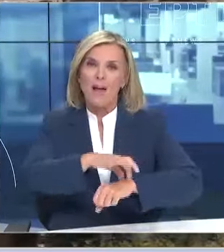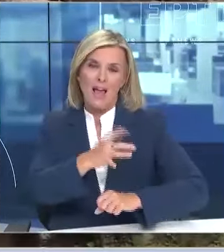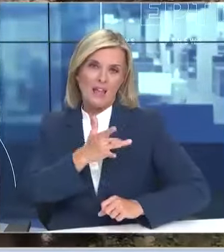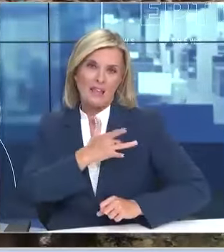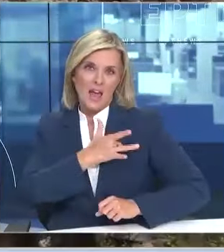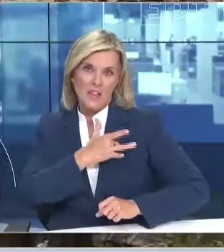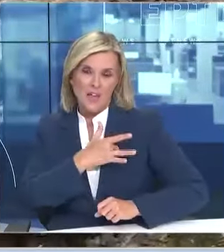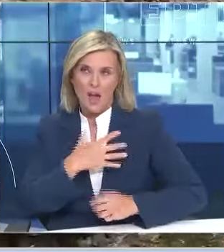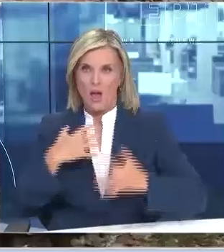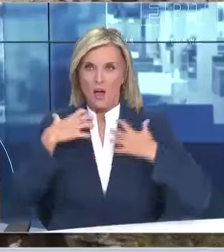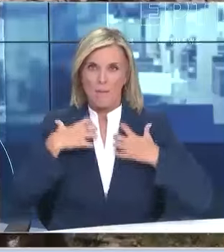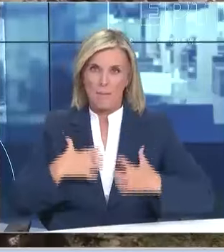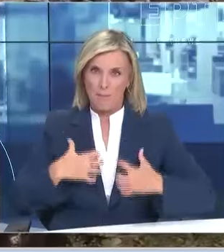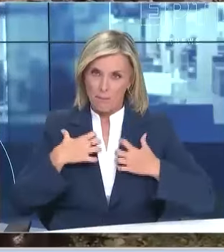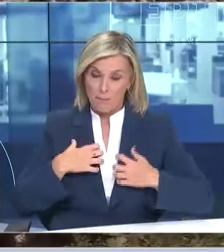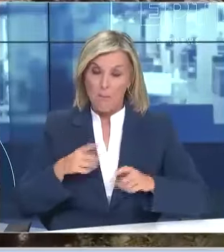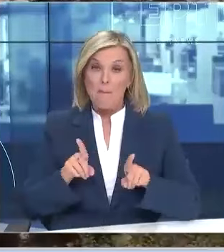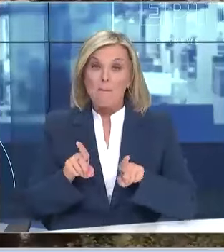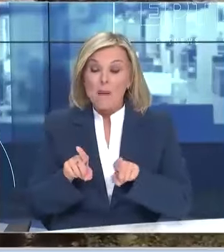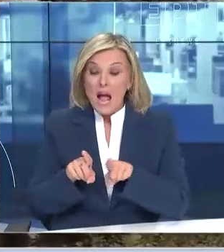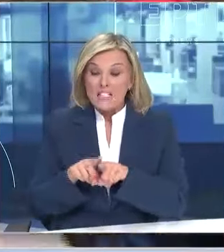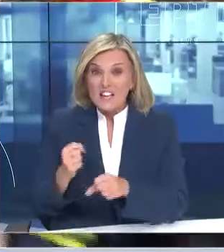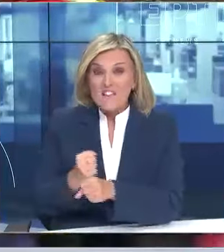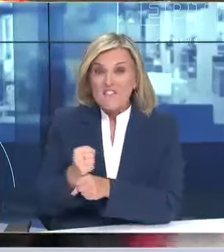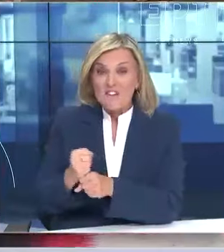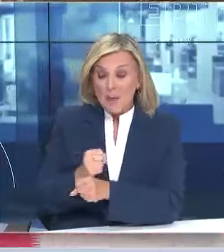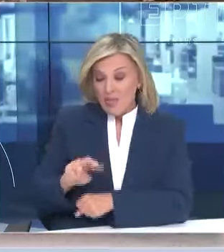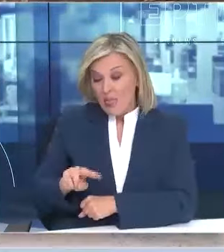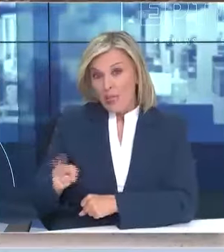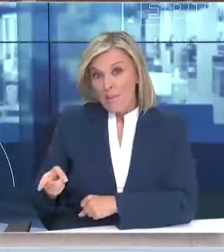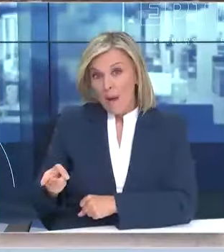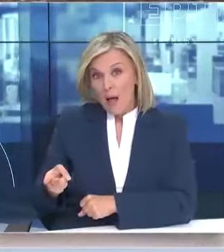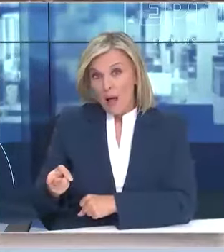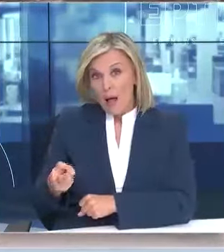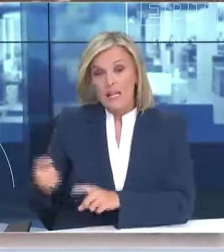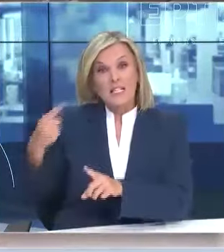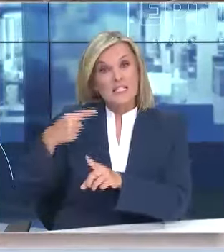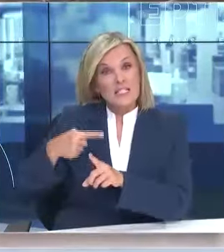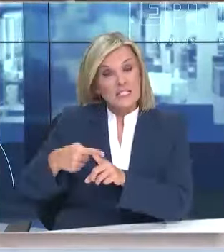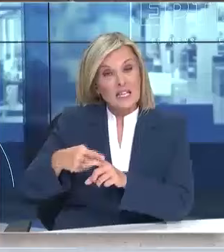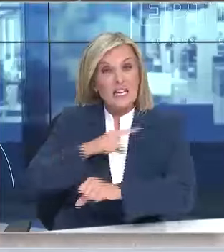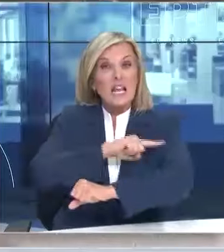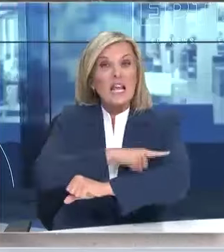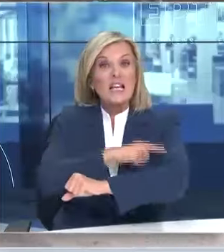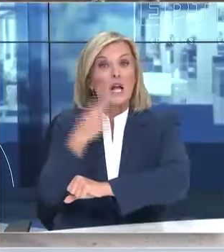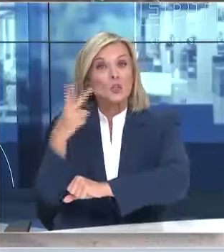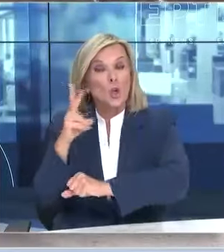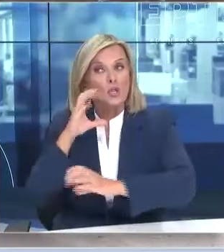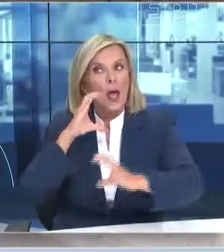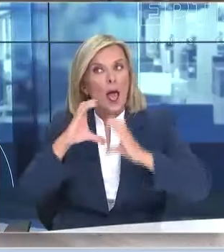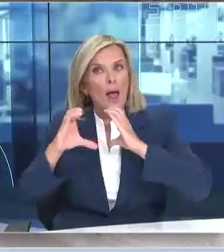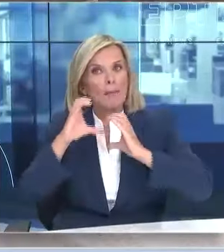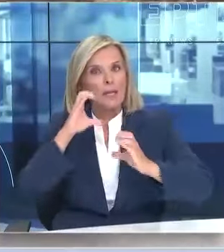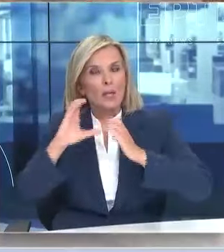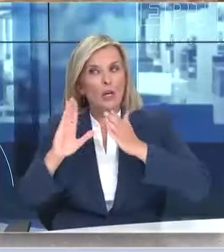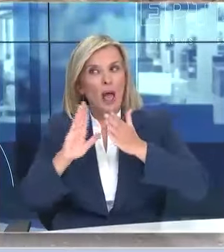τους τα φάρμακά τους, κατά τις ανάγκες, και δεύτερον να είναι σε επαφή με τους βαθμούς γιατρούς τους. Καλό θα είναι να έχουν την δυνατότητα να